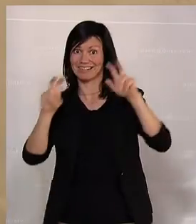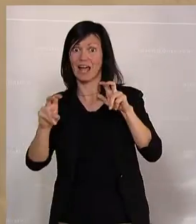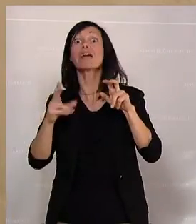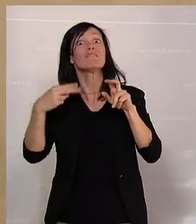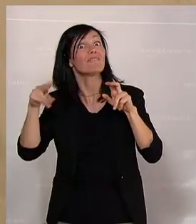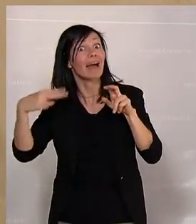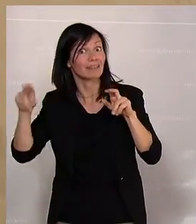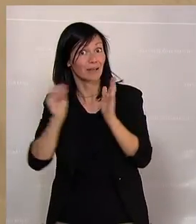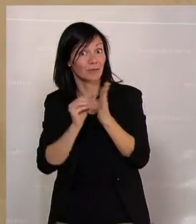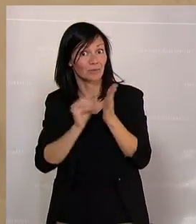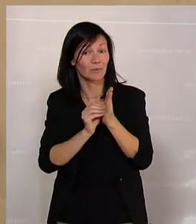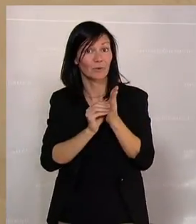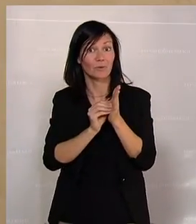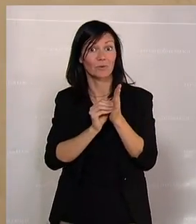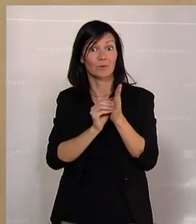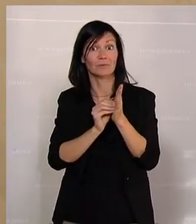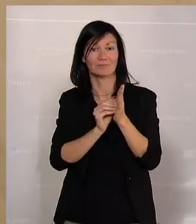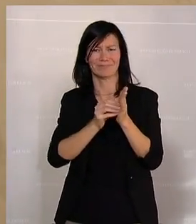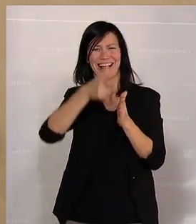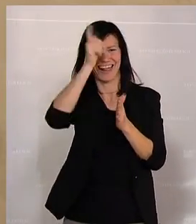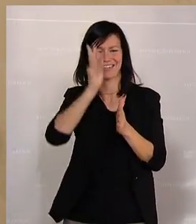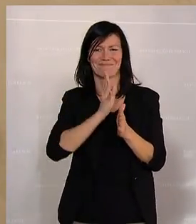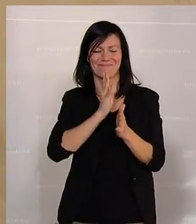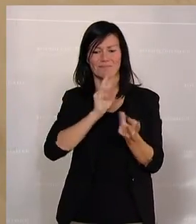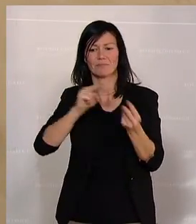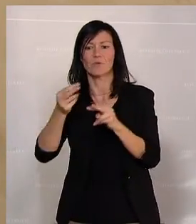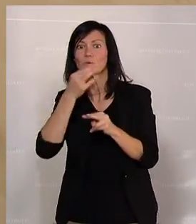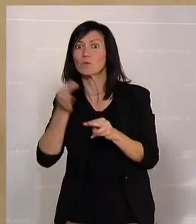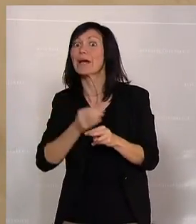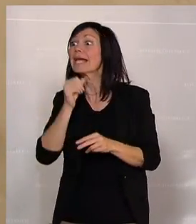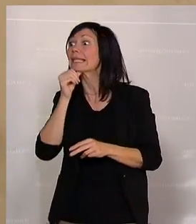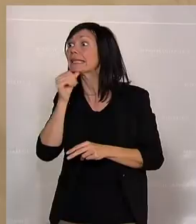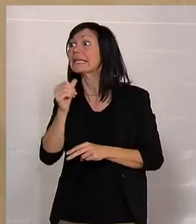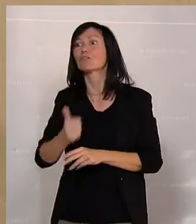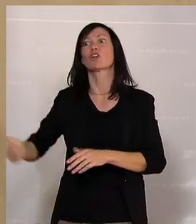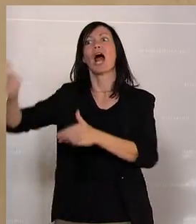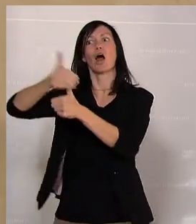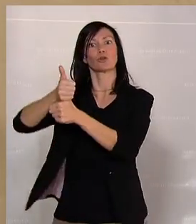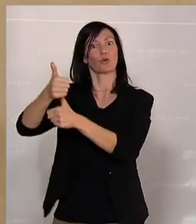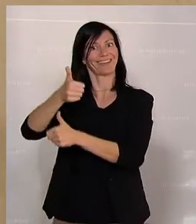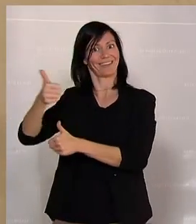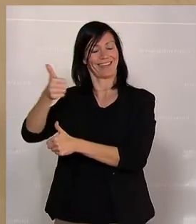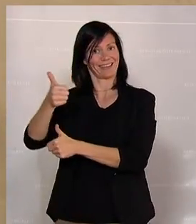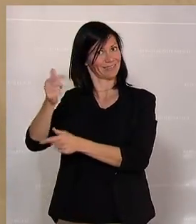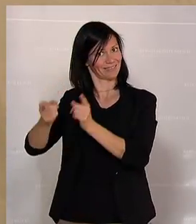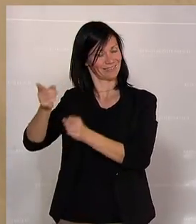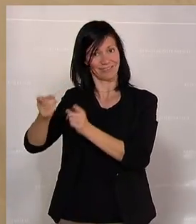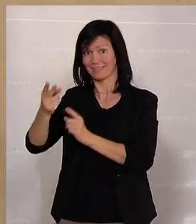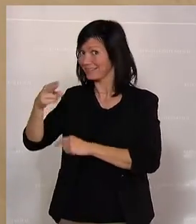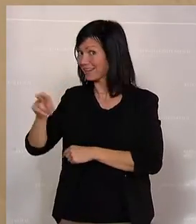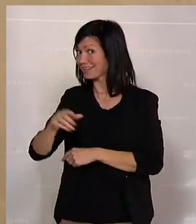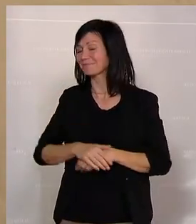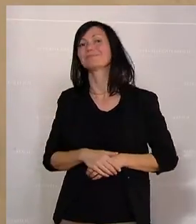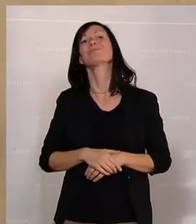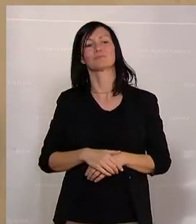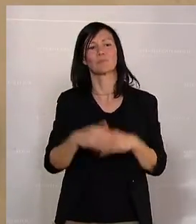weiter. Non auctoritatis, nicht der Autorität. Und ich möchte Sie einfach einladen, heute einen kleinen kurzen